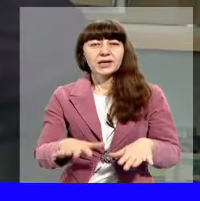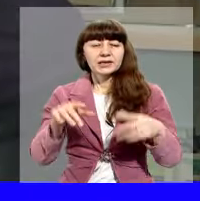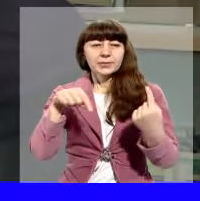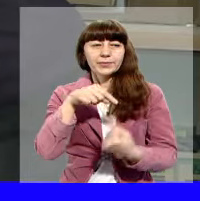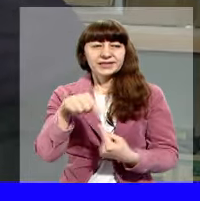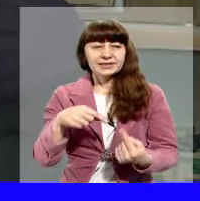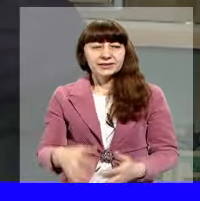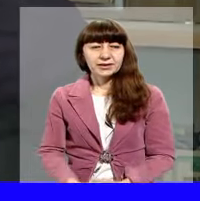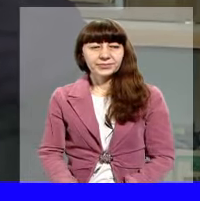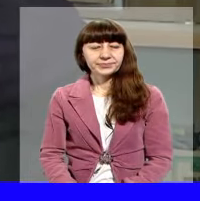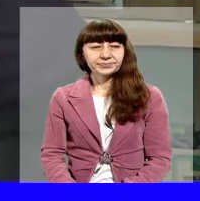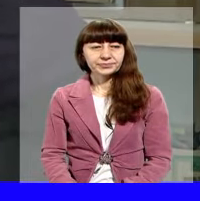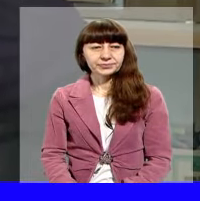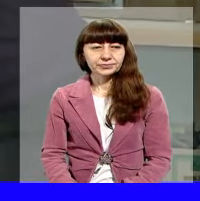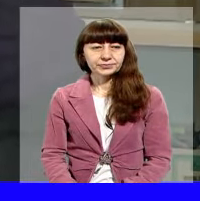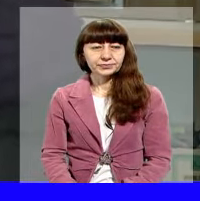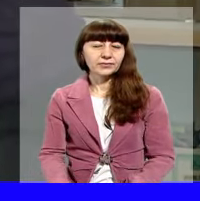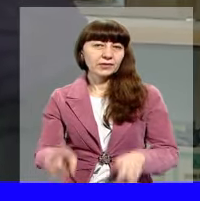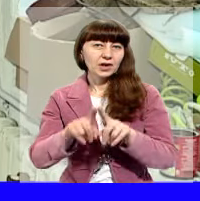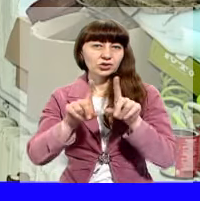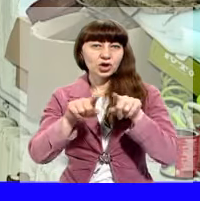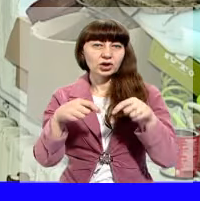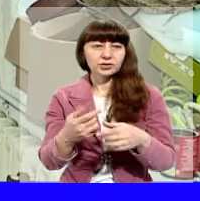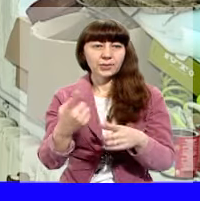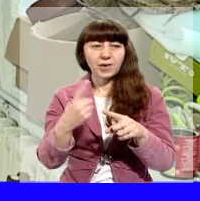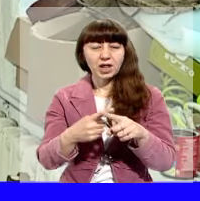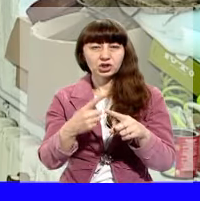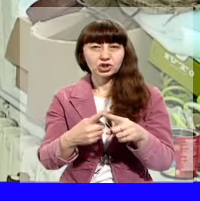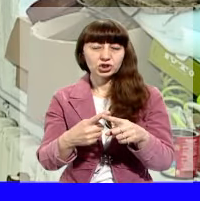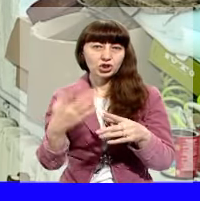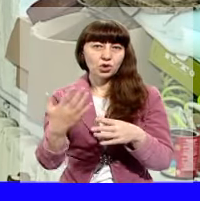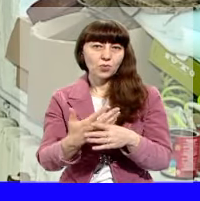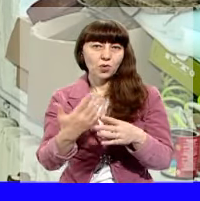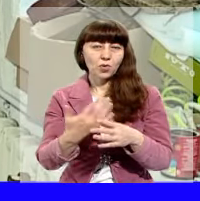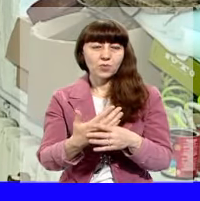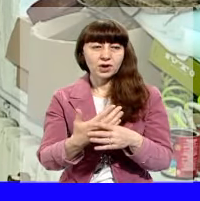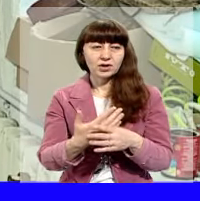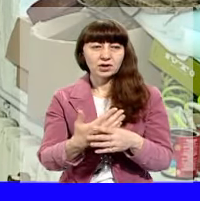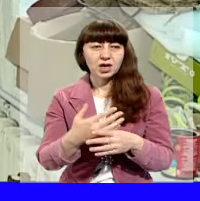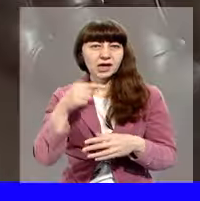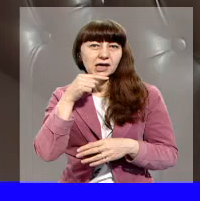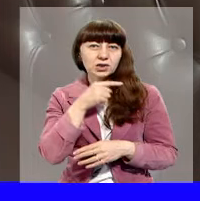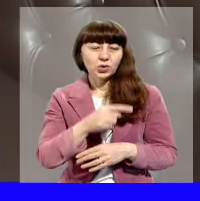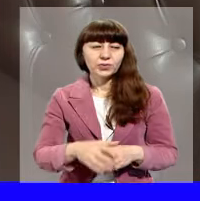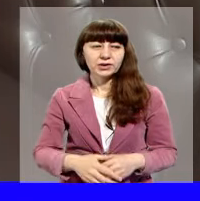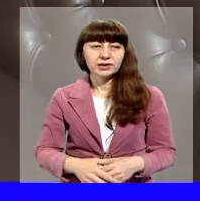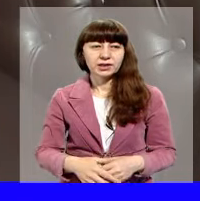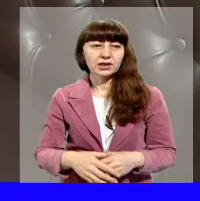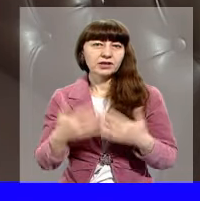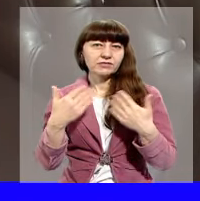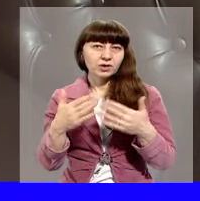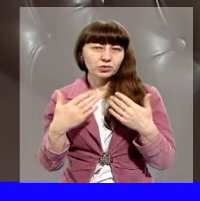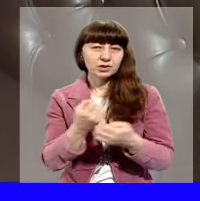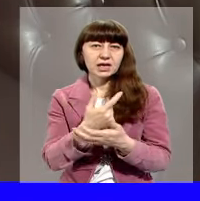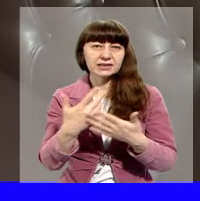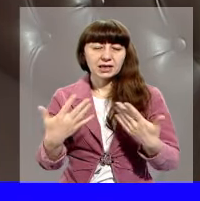де игі әсерін тигізуде. Шағын бизнес дамыған соң жаңа жұмыс орындары ашылып, тұрғындар арасындағы жұмыссыздықты шектеуге де